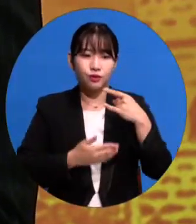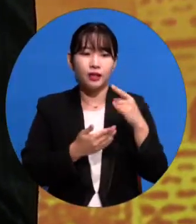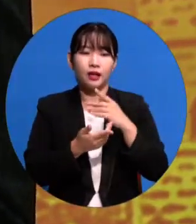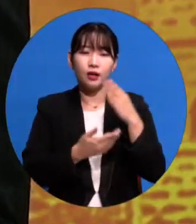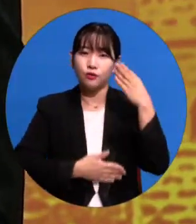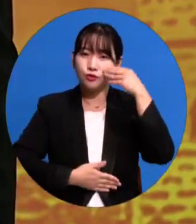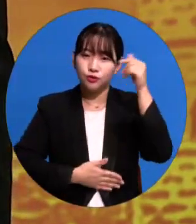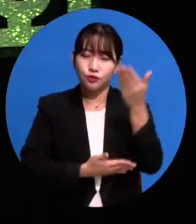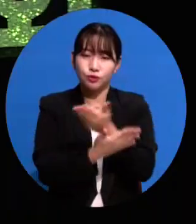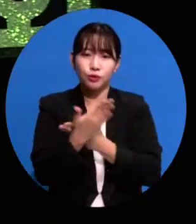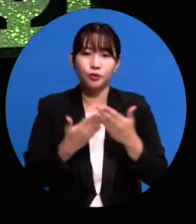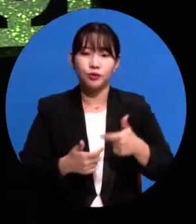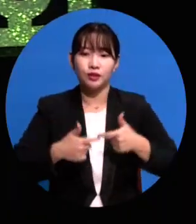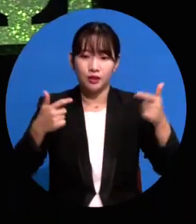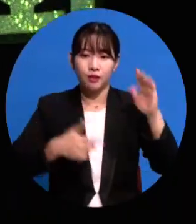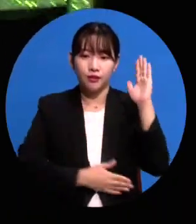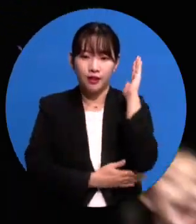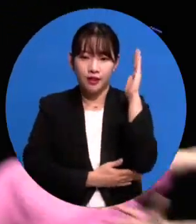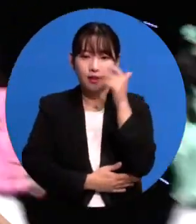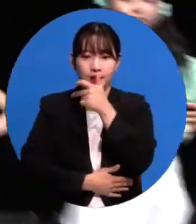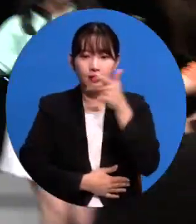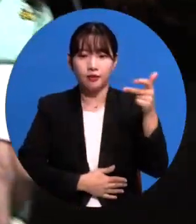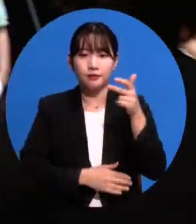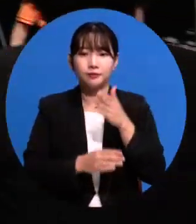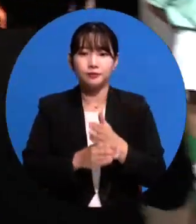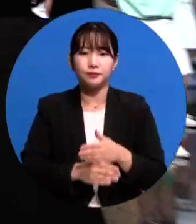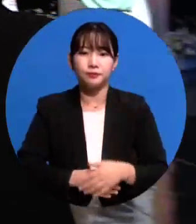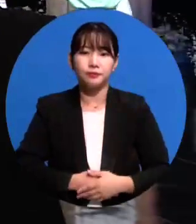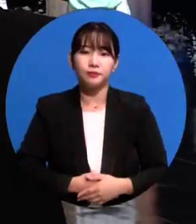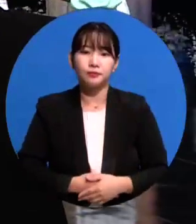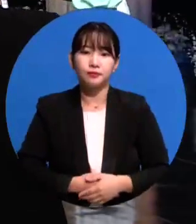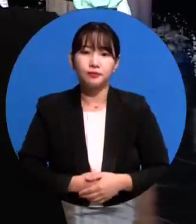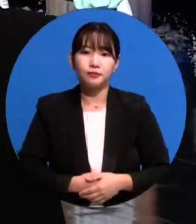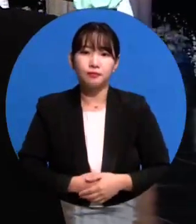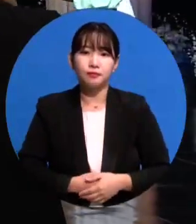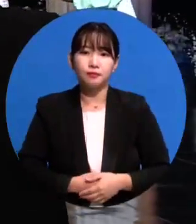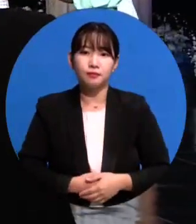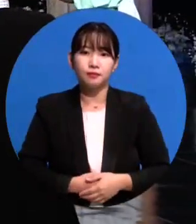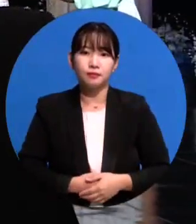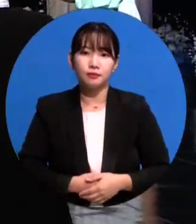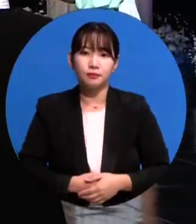협력을 이어가야 한다는 목소리가 커지고 있습니다. MBC 뉴스 송정근입니다.